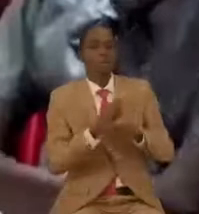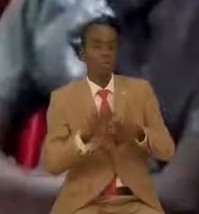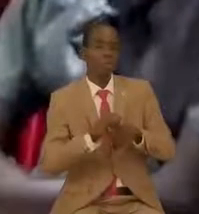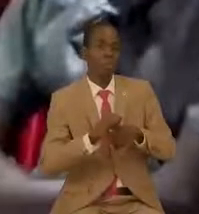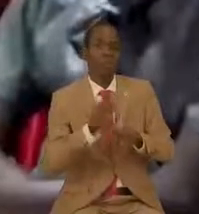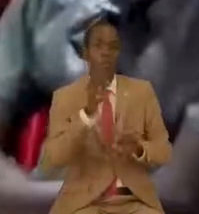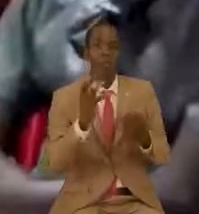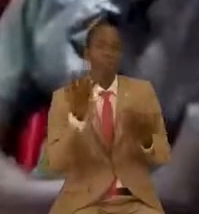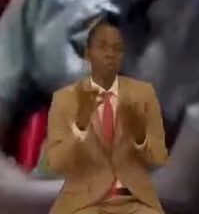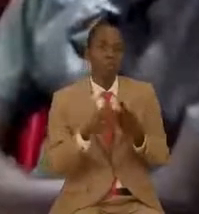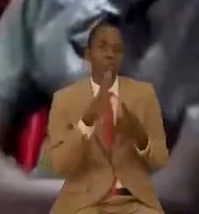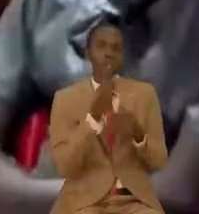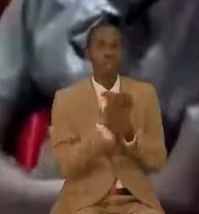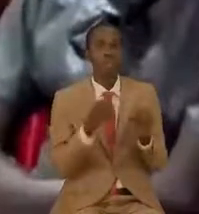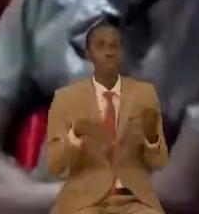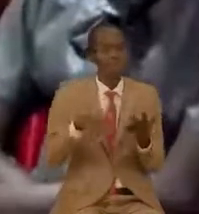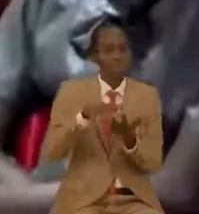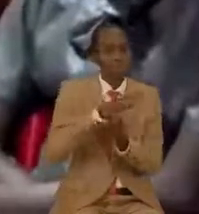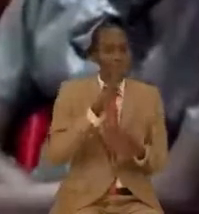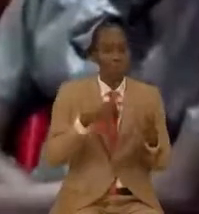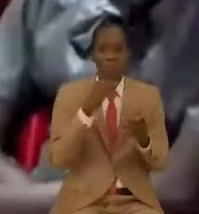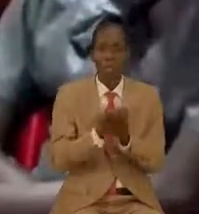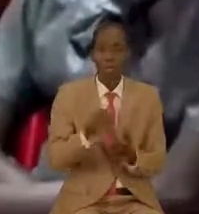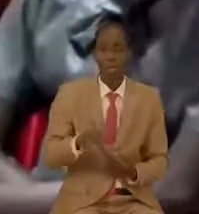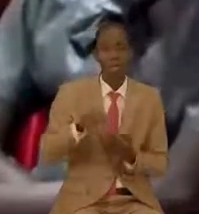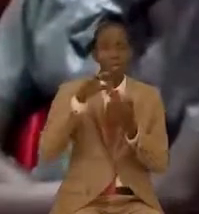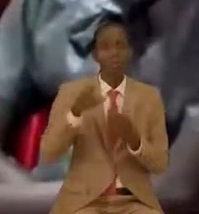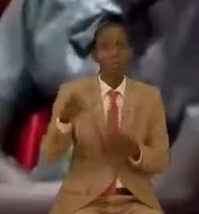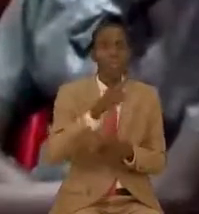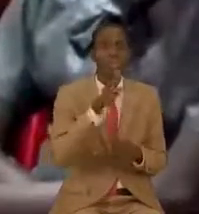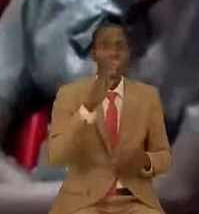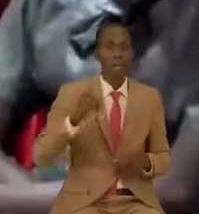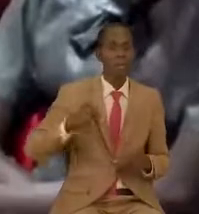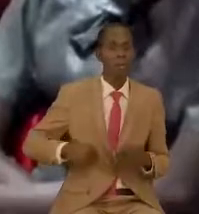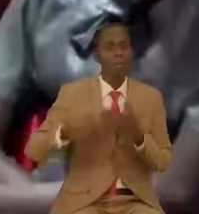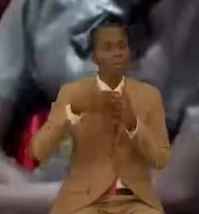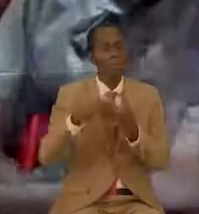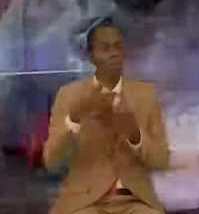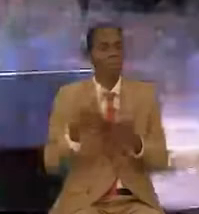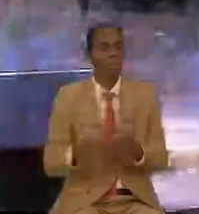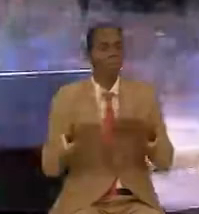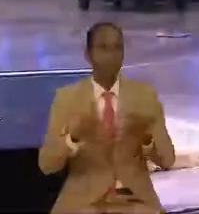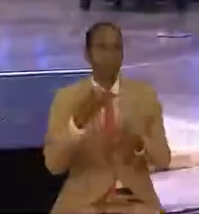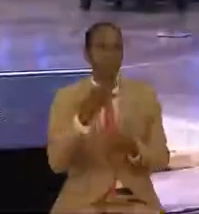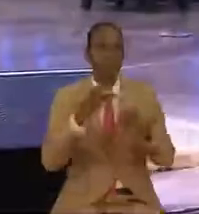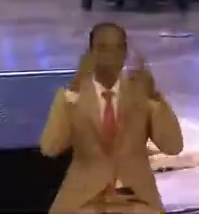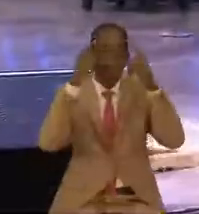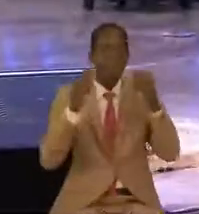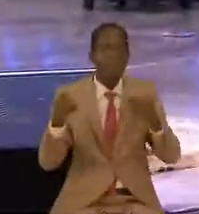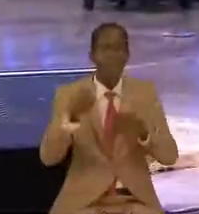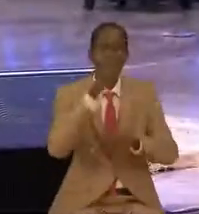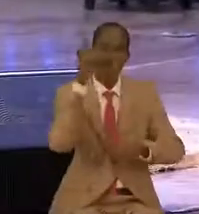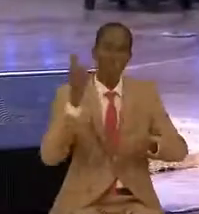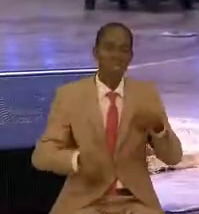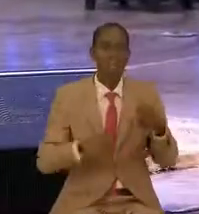devez être sauvé, ces gens ont dit que si on doit être circoncis